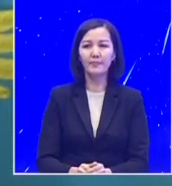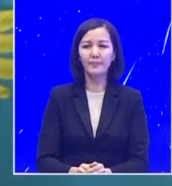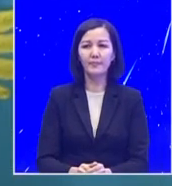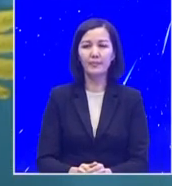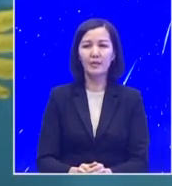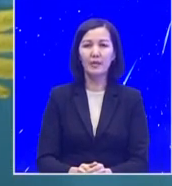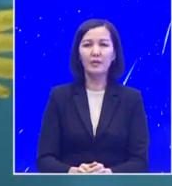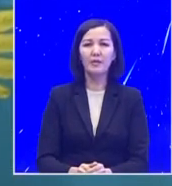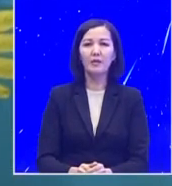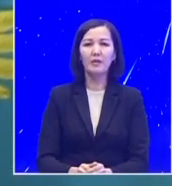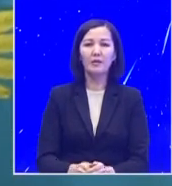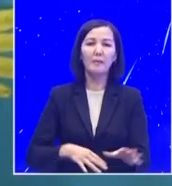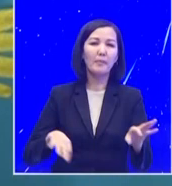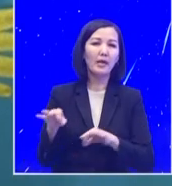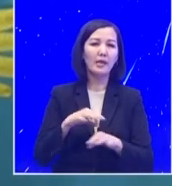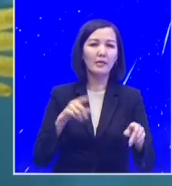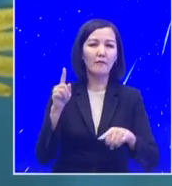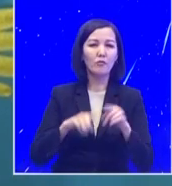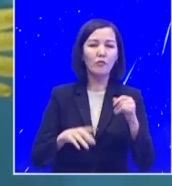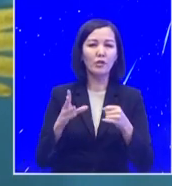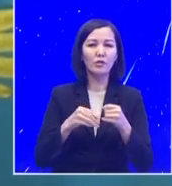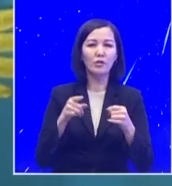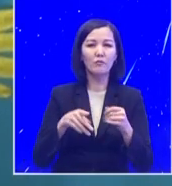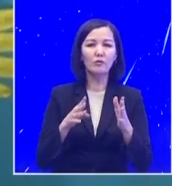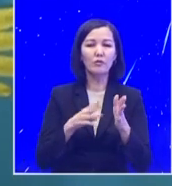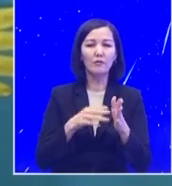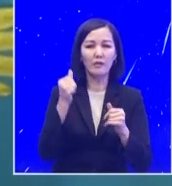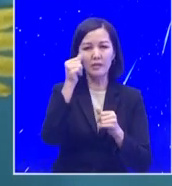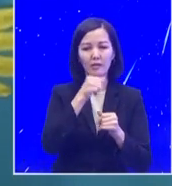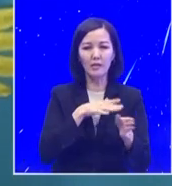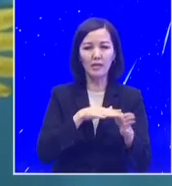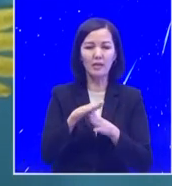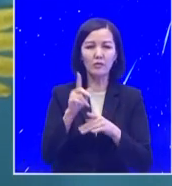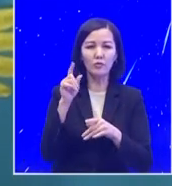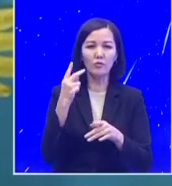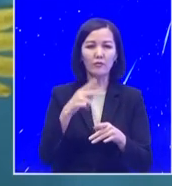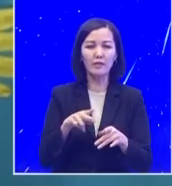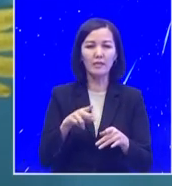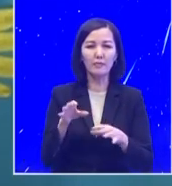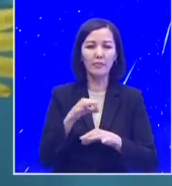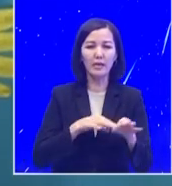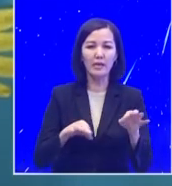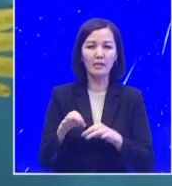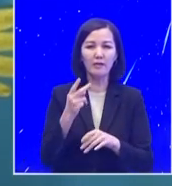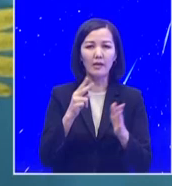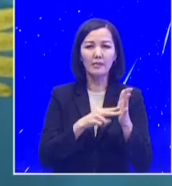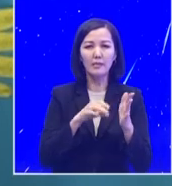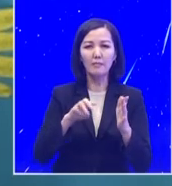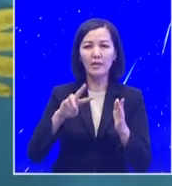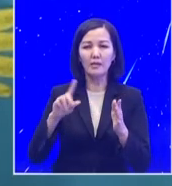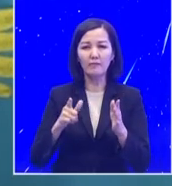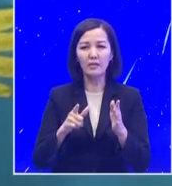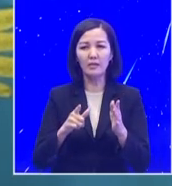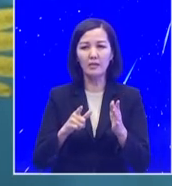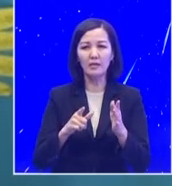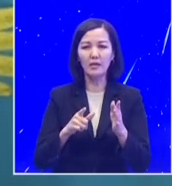В рамках проекта «Туған жер» в 2019 году реализовано 120 проектов на сумму 7 миллиардов тенге. В